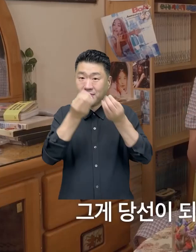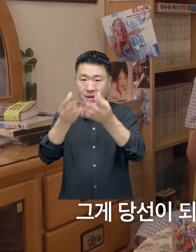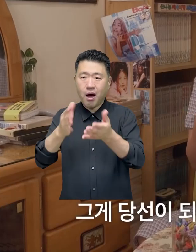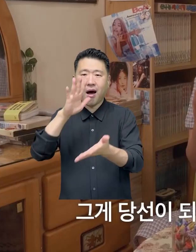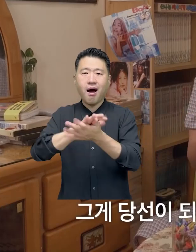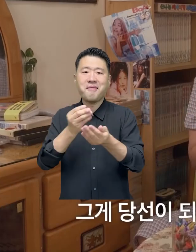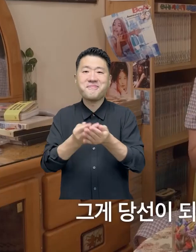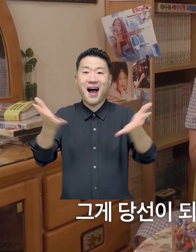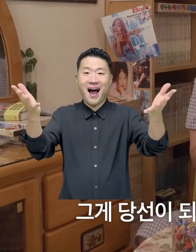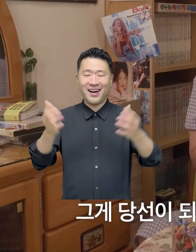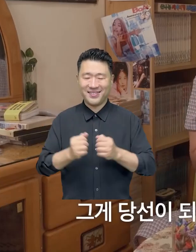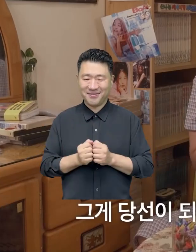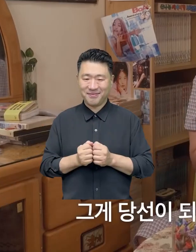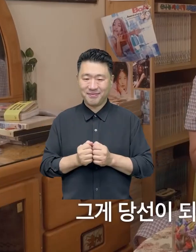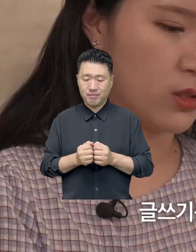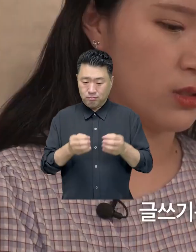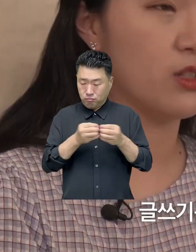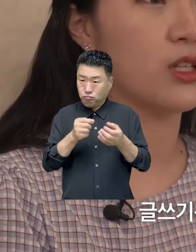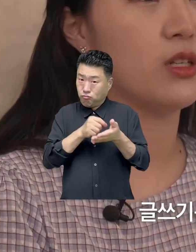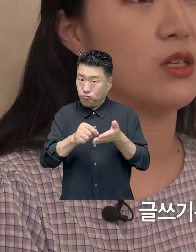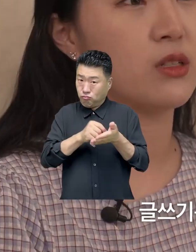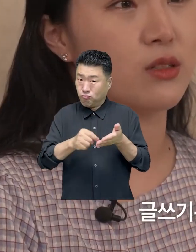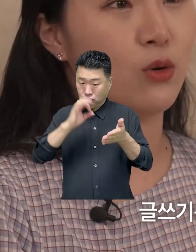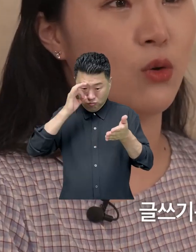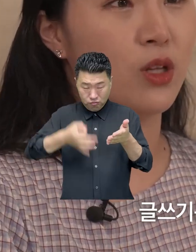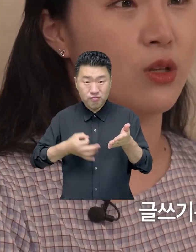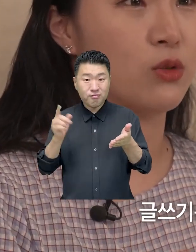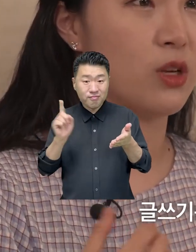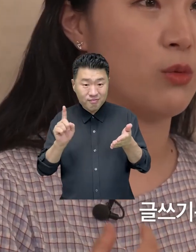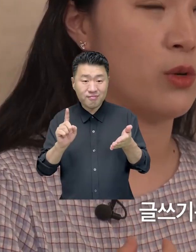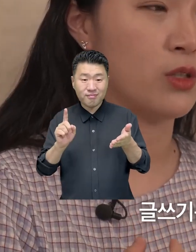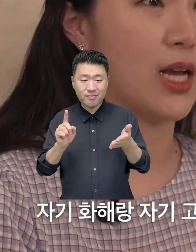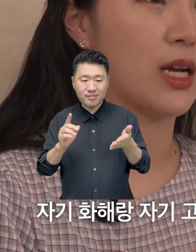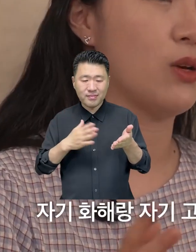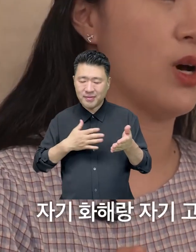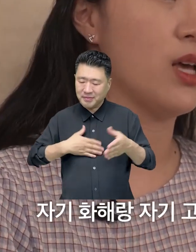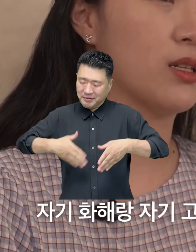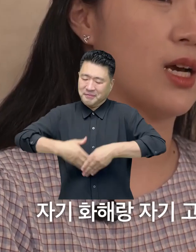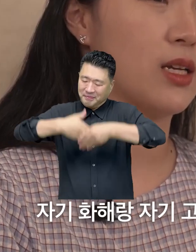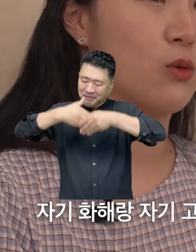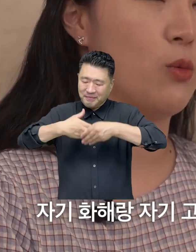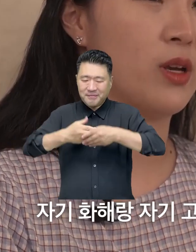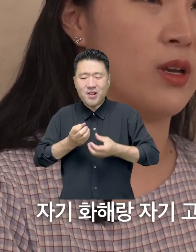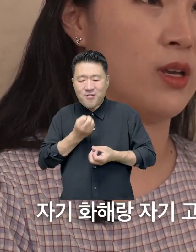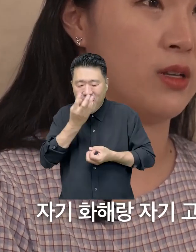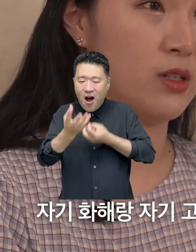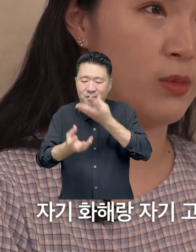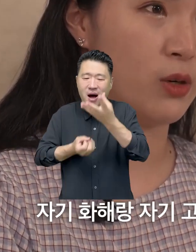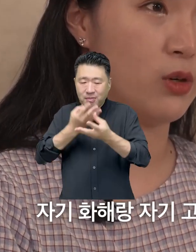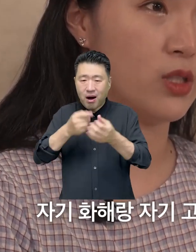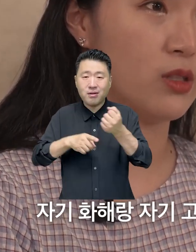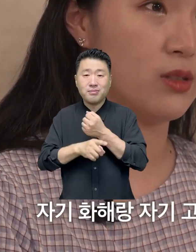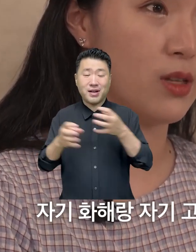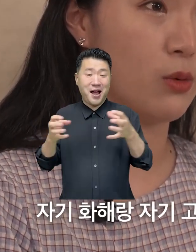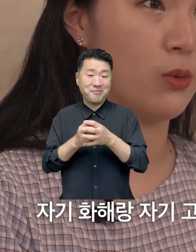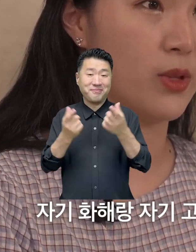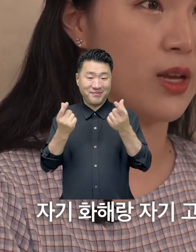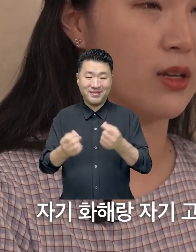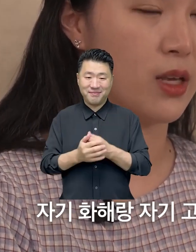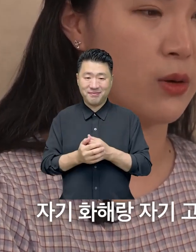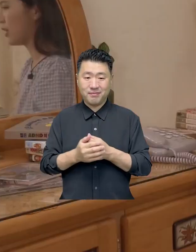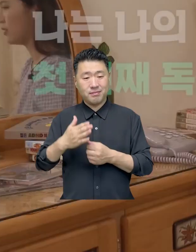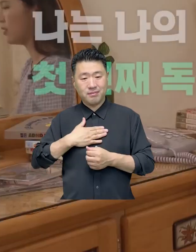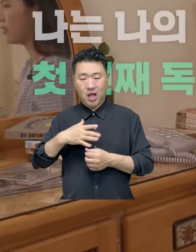되면서 책이 세상에 나오게 됐죠. 글쓰기는 저한테 어떻게 보면 이제 자기 화해랑 자기 고백의 의미가 훨씬